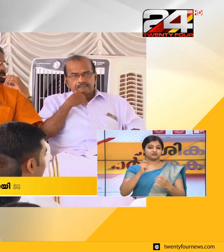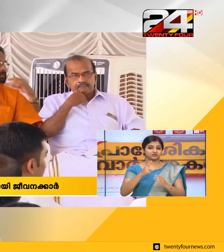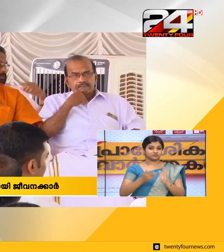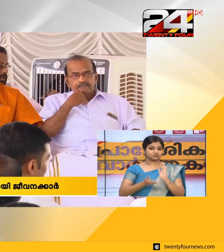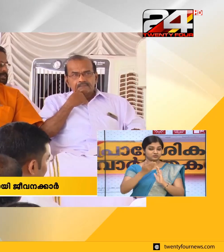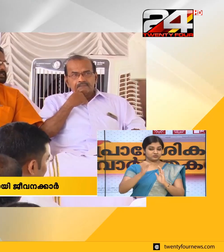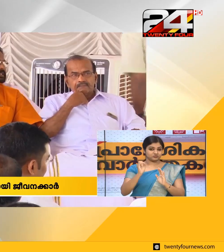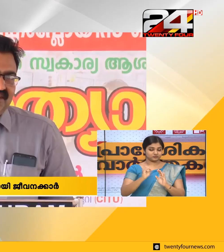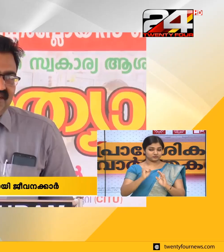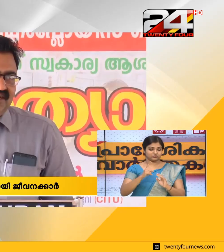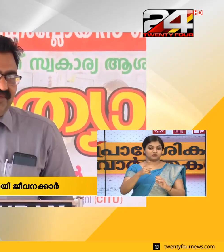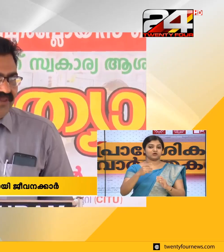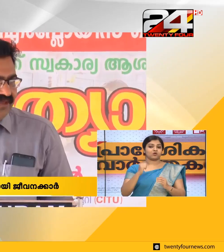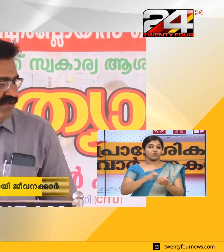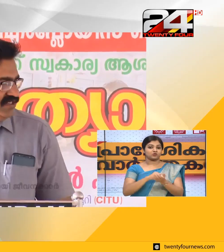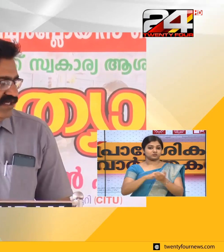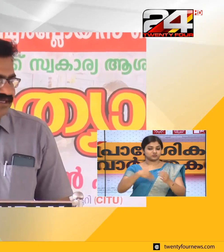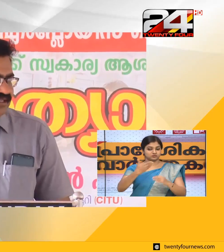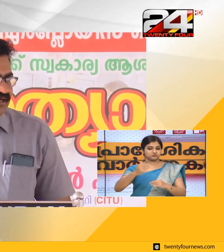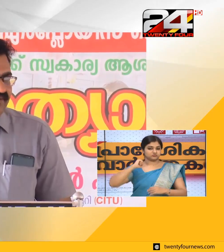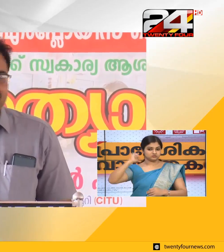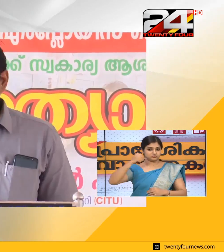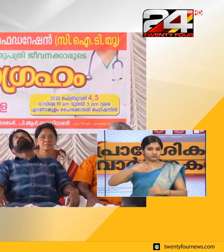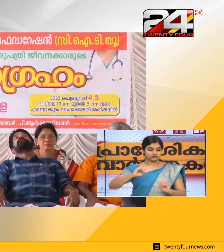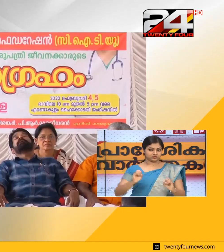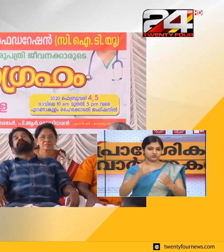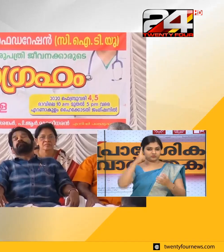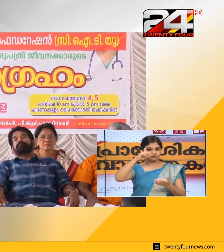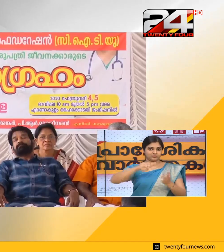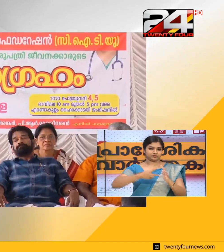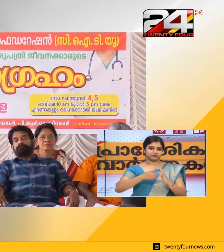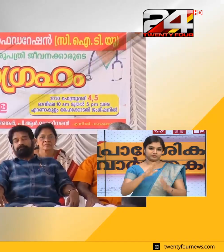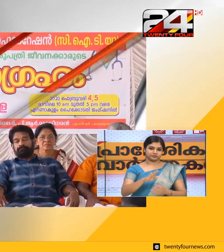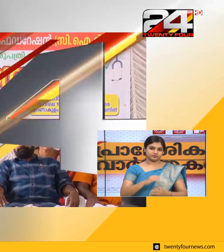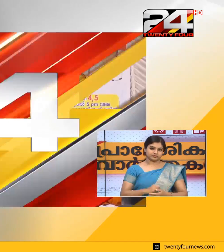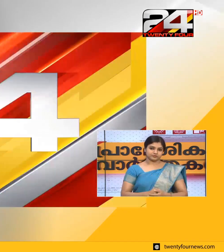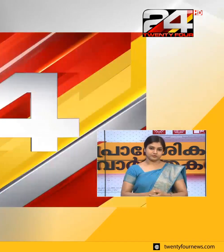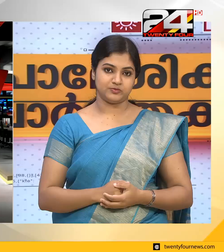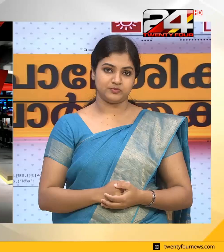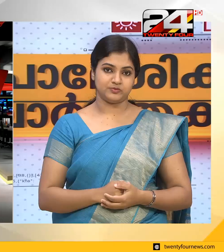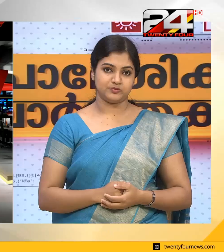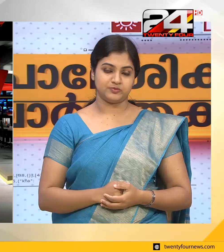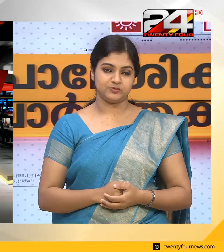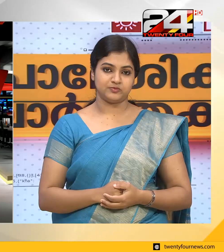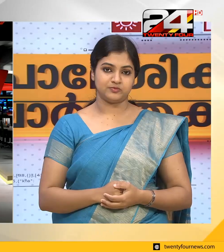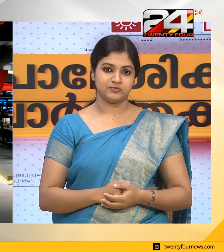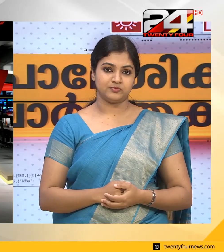മുന്നിൽ സമരം ആരംഭിക്കാനാണ് ജീവനക്കാരുടെ തീരുമാനം. 24 കൊച്ചി.